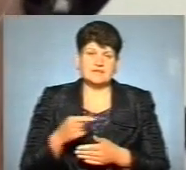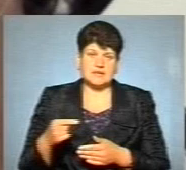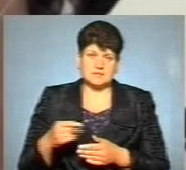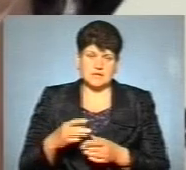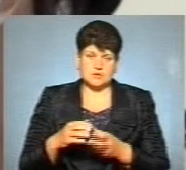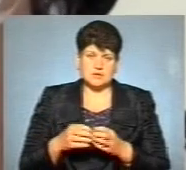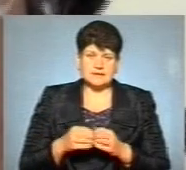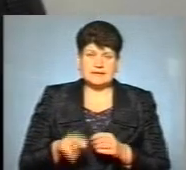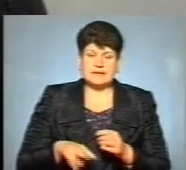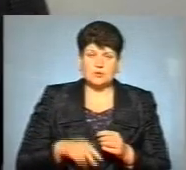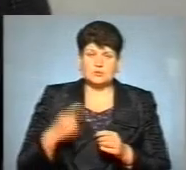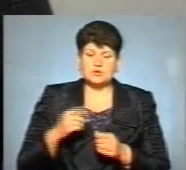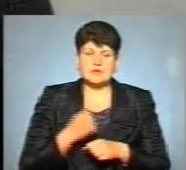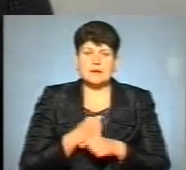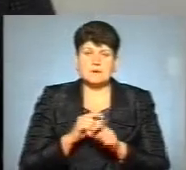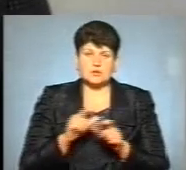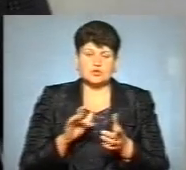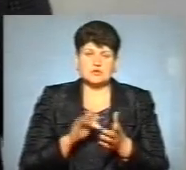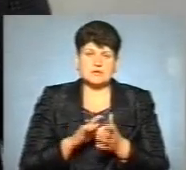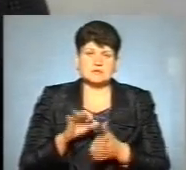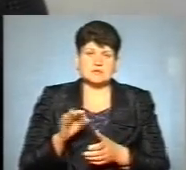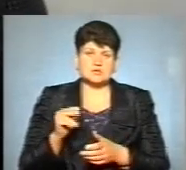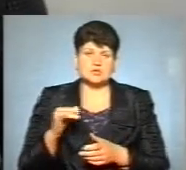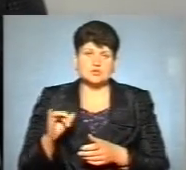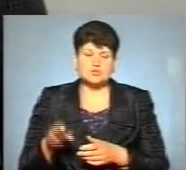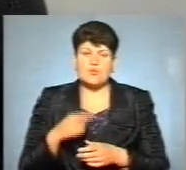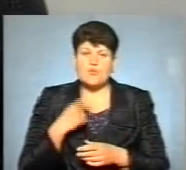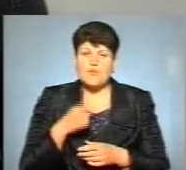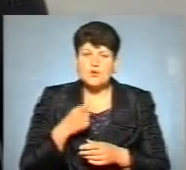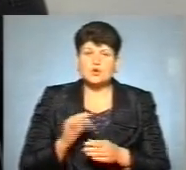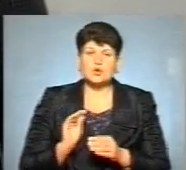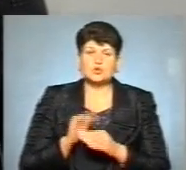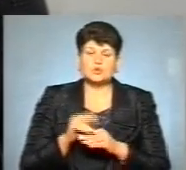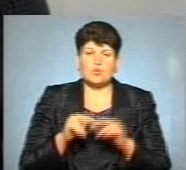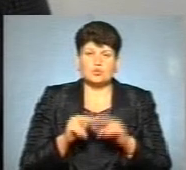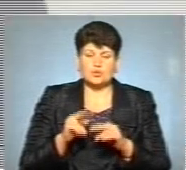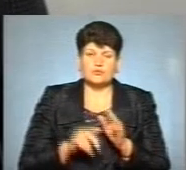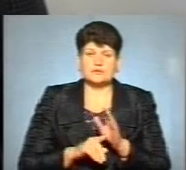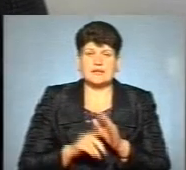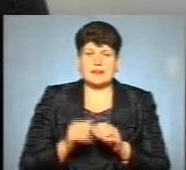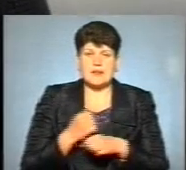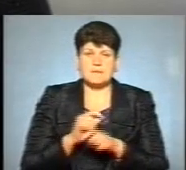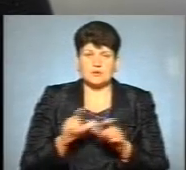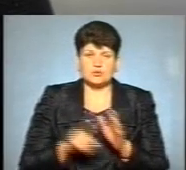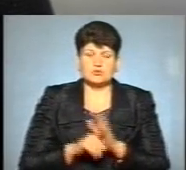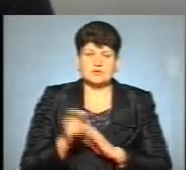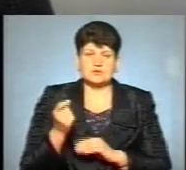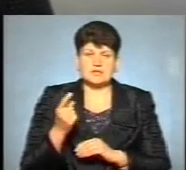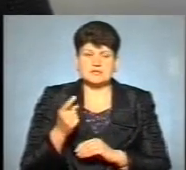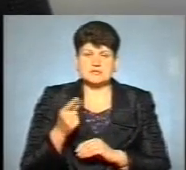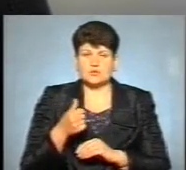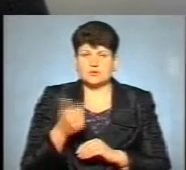Директорка обласного лабораторного центру Оксана Чайчук каже, добудовувати лабораторію почали 11 років тому. Почала добудовуватися у